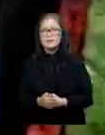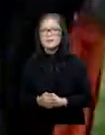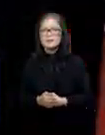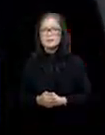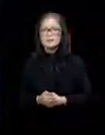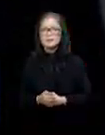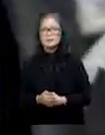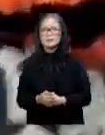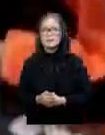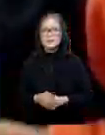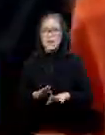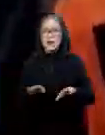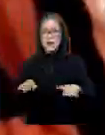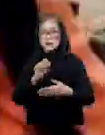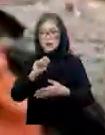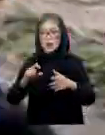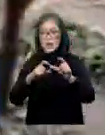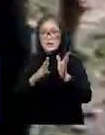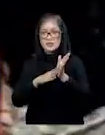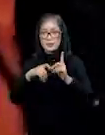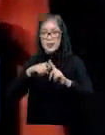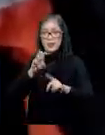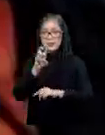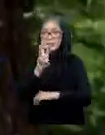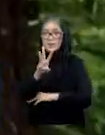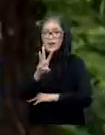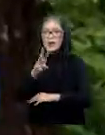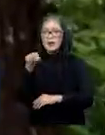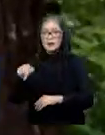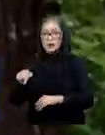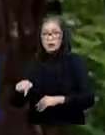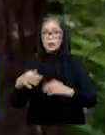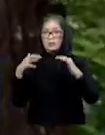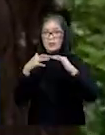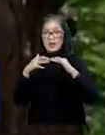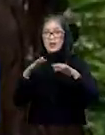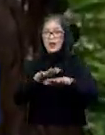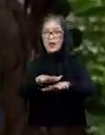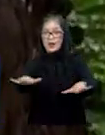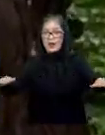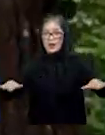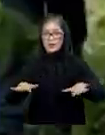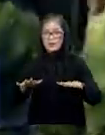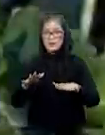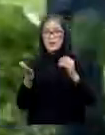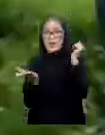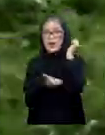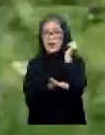Sejumlah siswa SMK 3 Kayu Agung Ogan Komering Ilir, Sumatera Selatan terpaksa melewati blokade kayu untuk pergi ke sekolah.